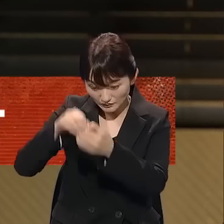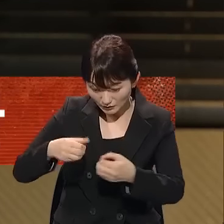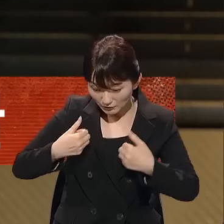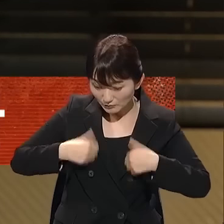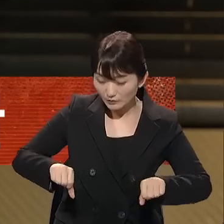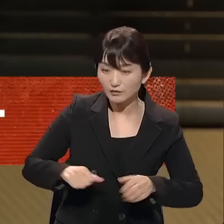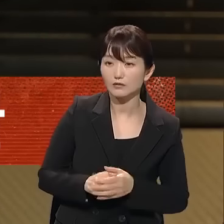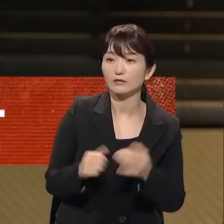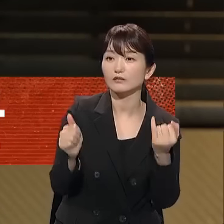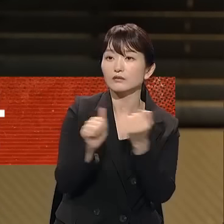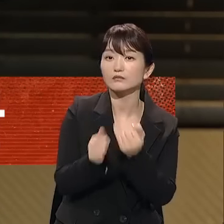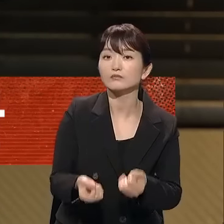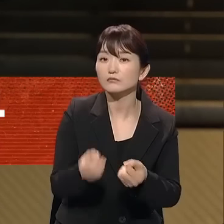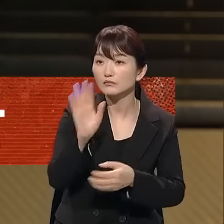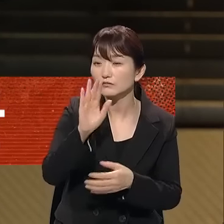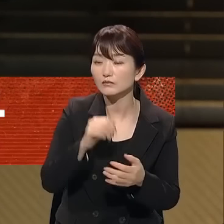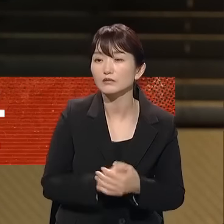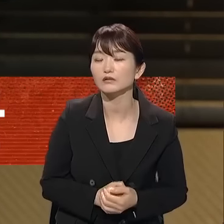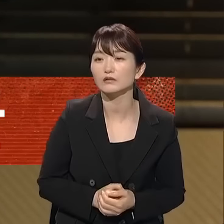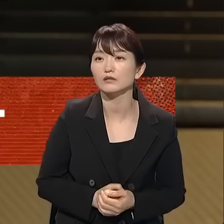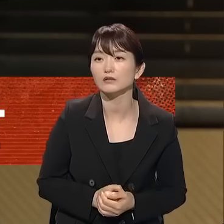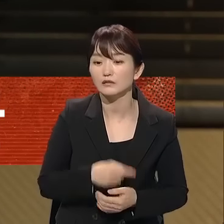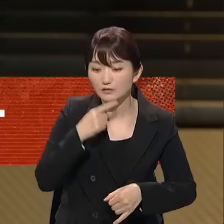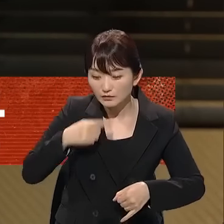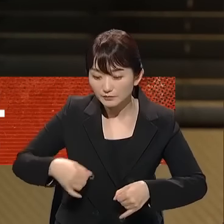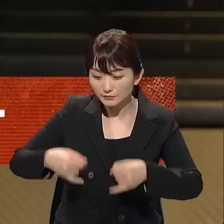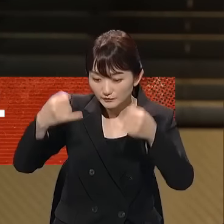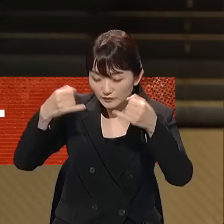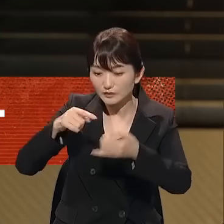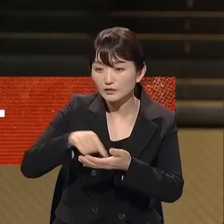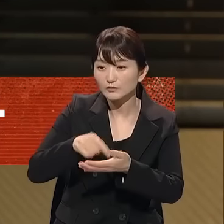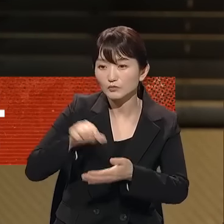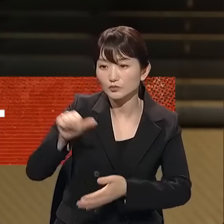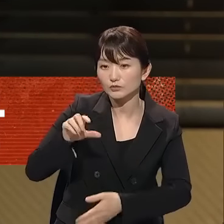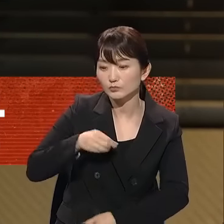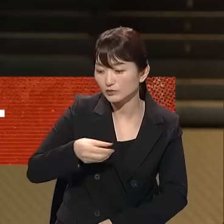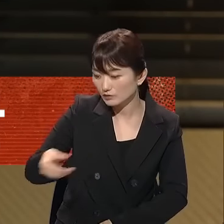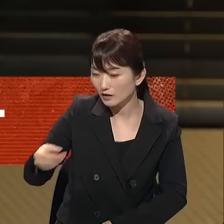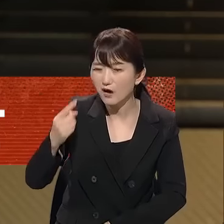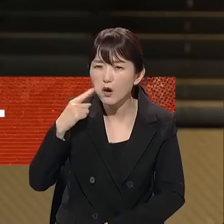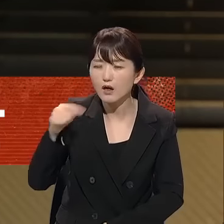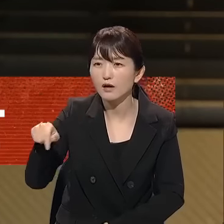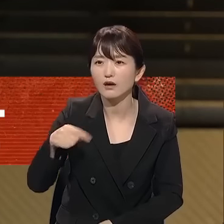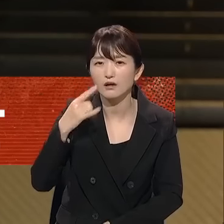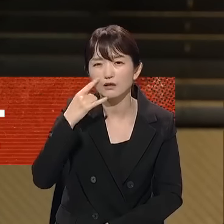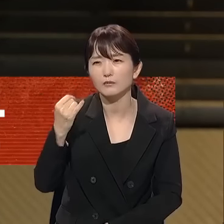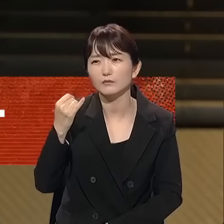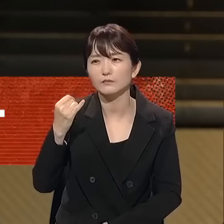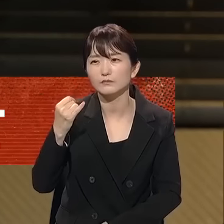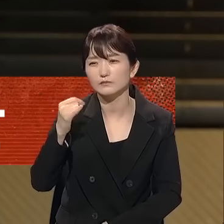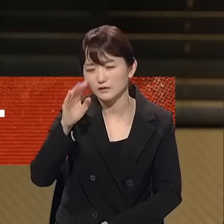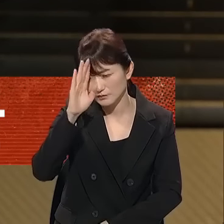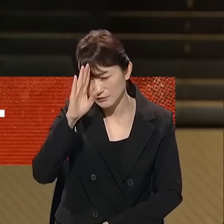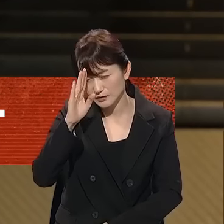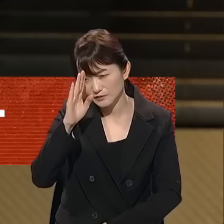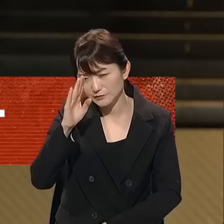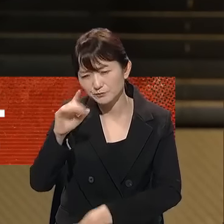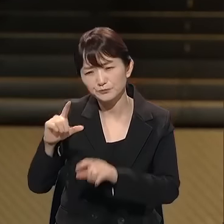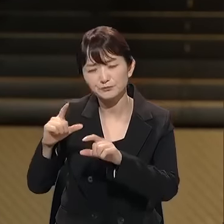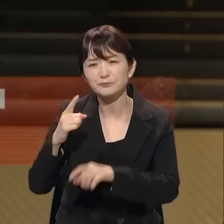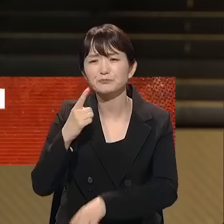결혼식도 안 치러가면서 빚 갚으라고 5천만 원 건냈던 거 거짓말로였던 겁니다 진짜로 어머니가 병을 앓기 알았는지